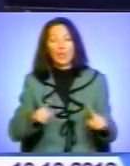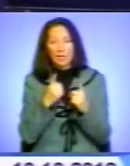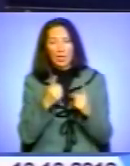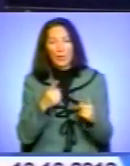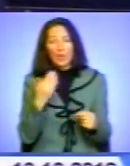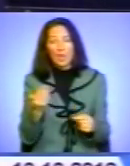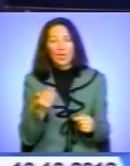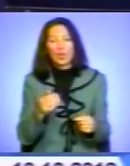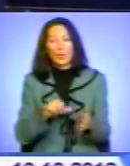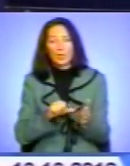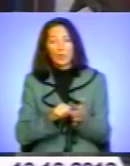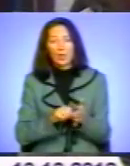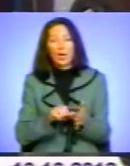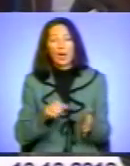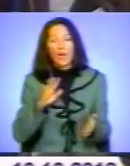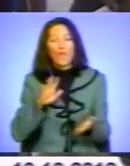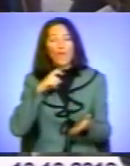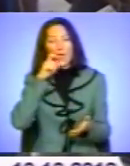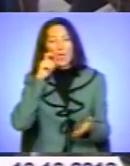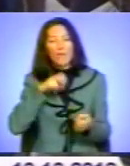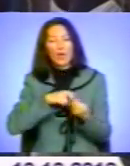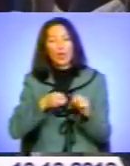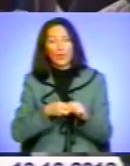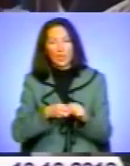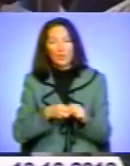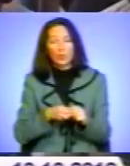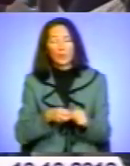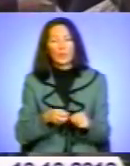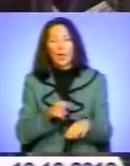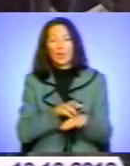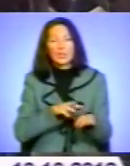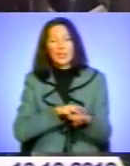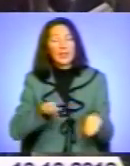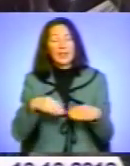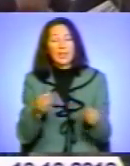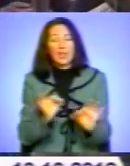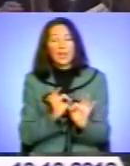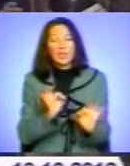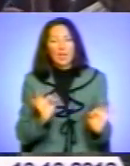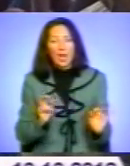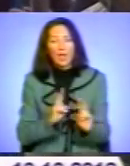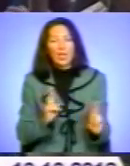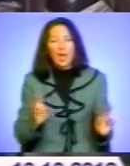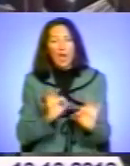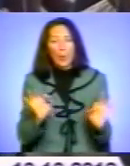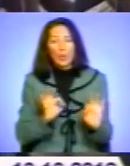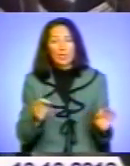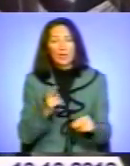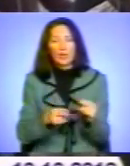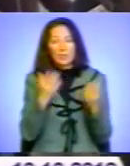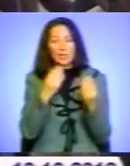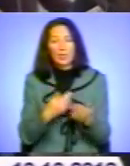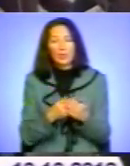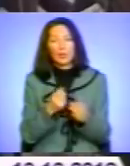в Івано-Франківську. Правоохоронні органи не дають жодних пояснень. І тоді, коли в кінці дня, близько 23-ї,